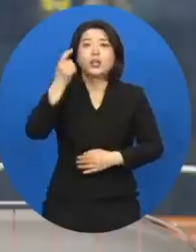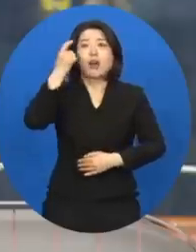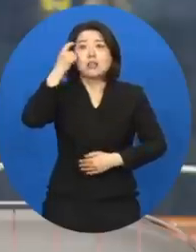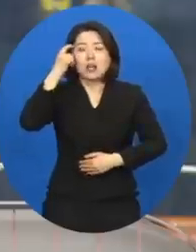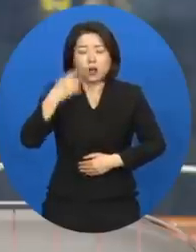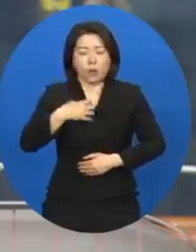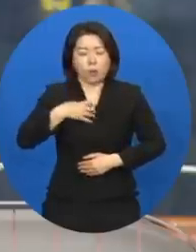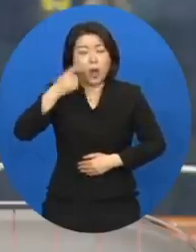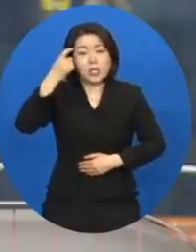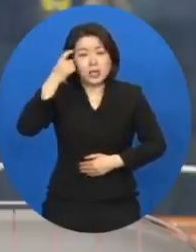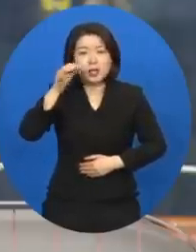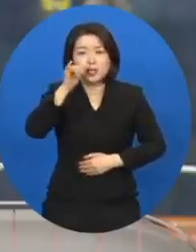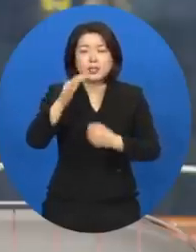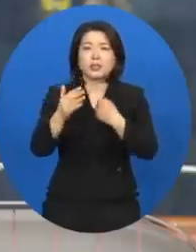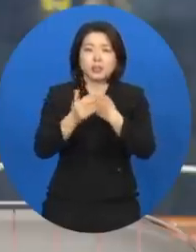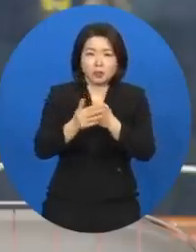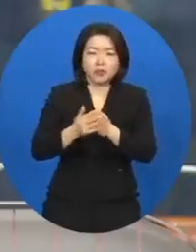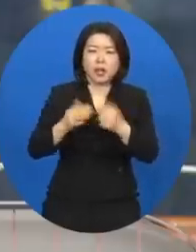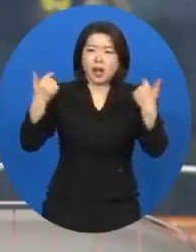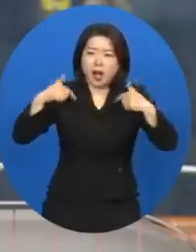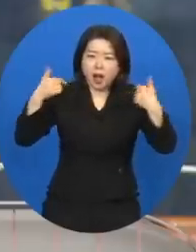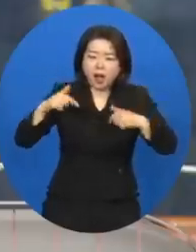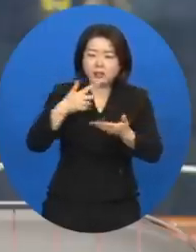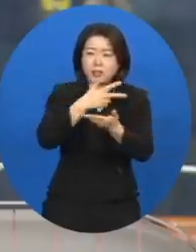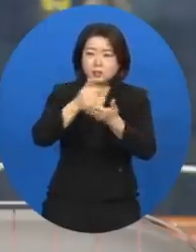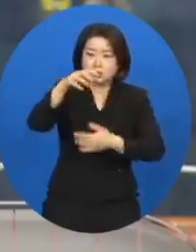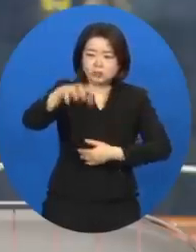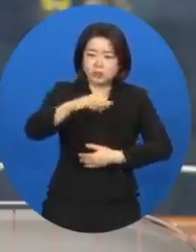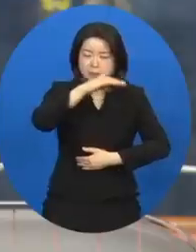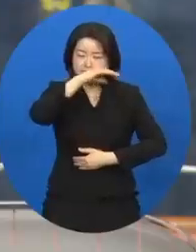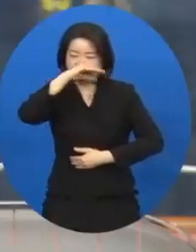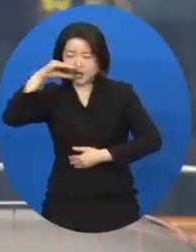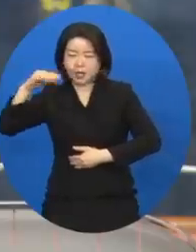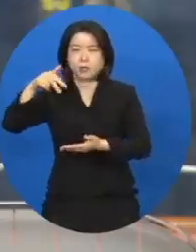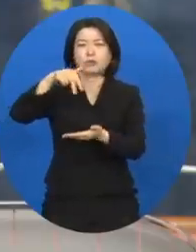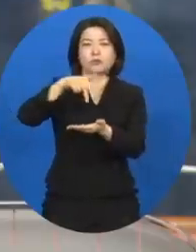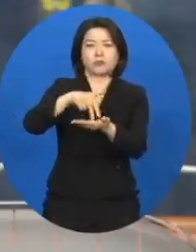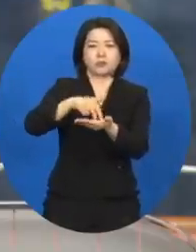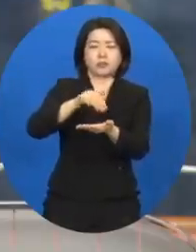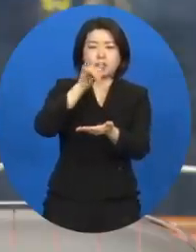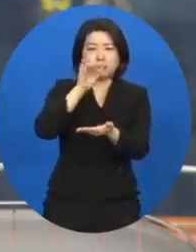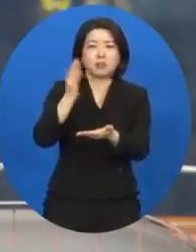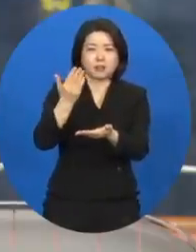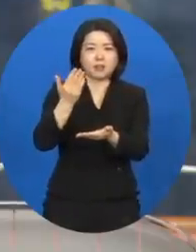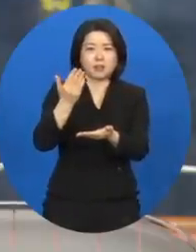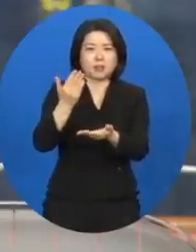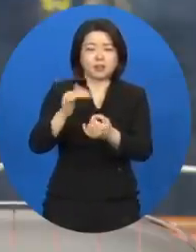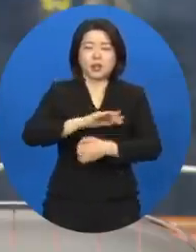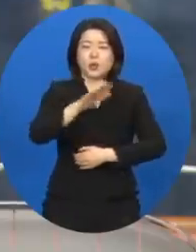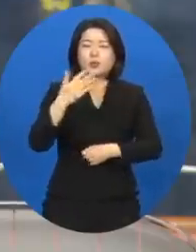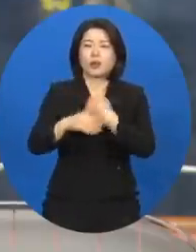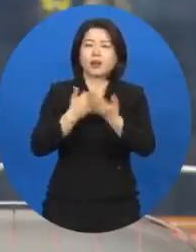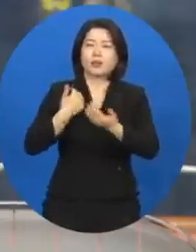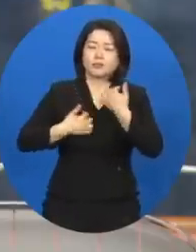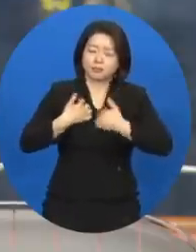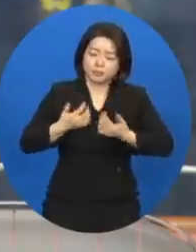그러니까 항상 주님 앞에 바로 서야 된다. 우리가 하나님을 기쁘시게 해야